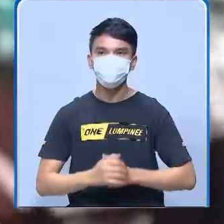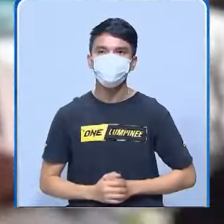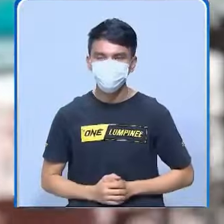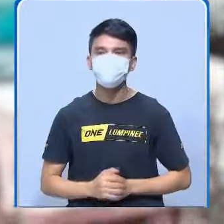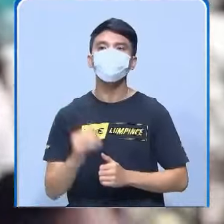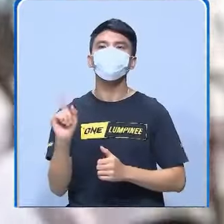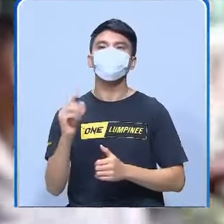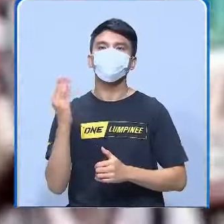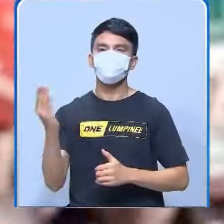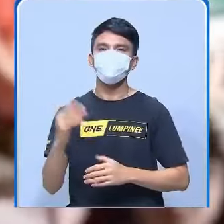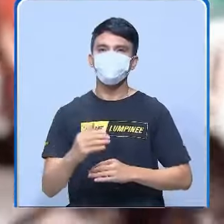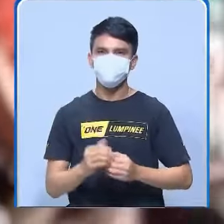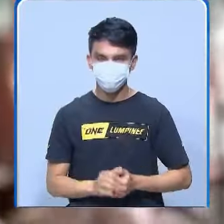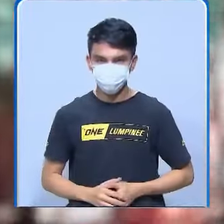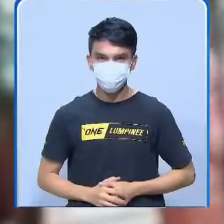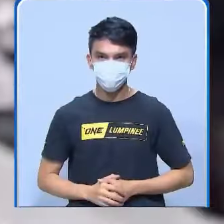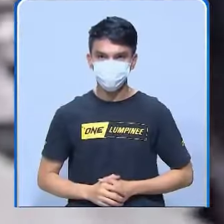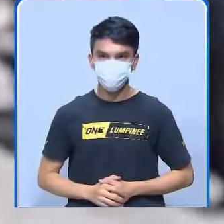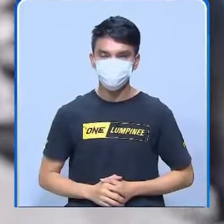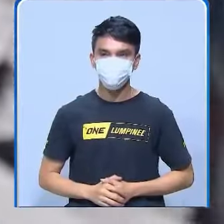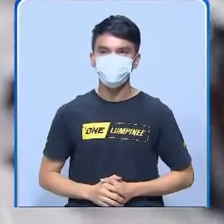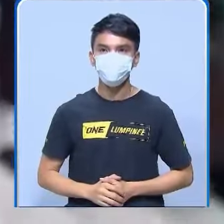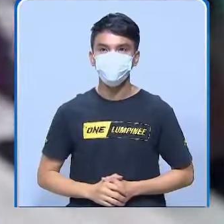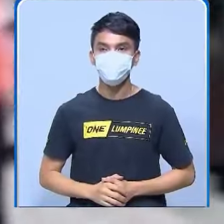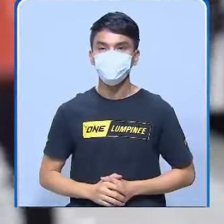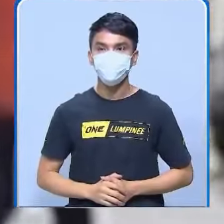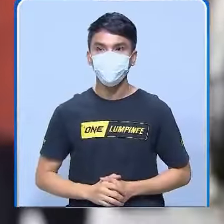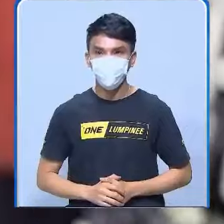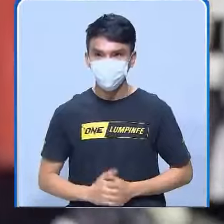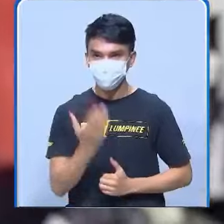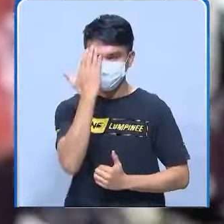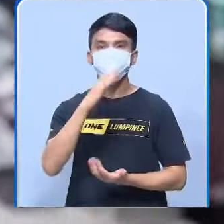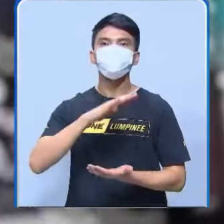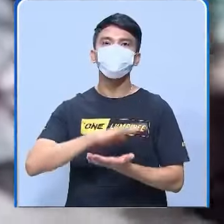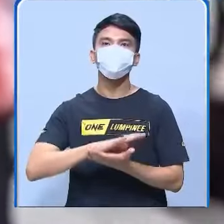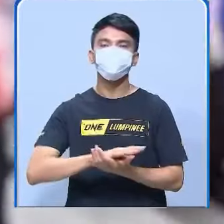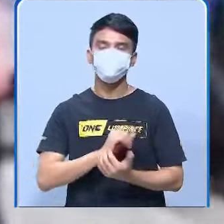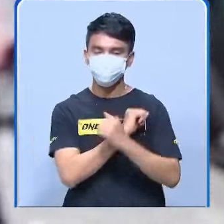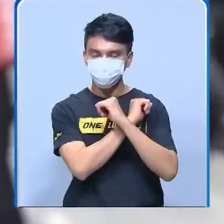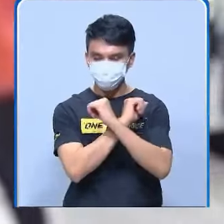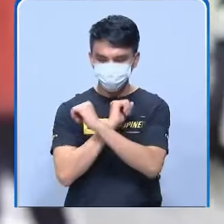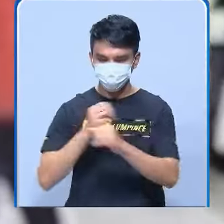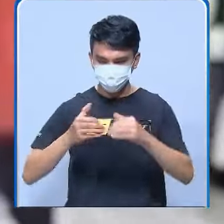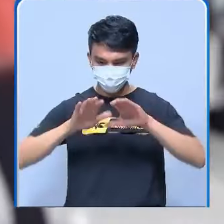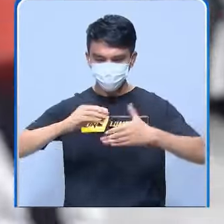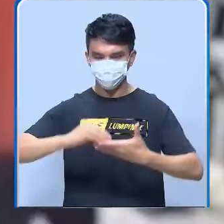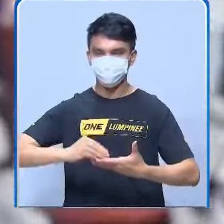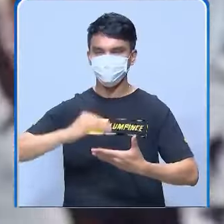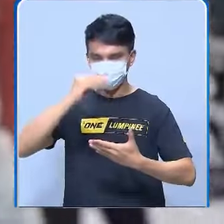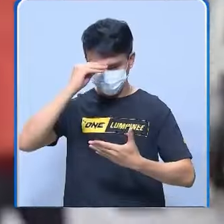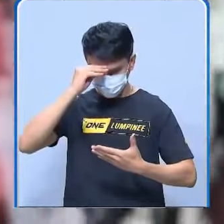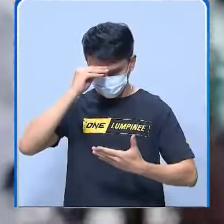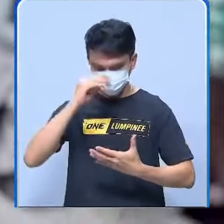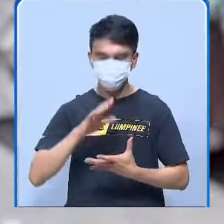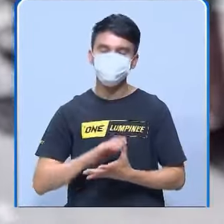บริเวณนี้แหละบริเวณท่ารถเจ้าพรหมที่เพิ่งเกิดเหเหตไปแล้วก็ที่หน้าโรงเรียนด้วยก็ป้องกันกลุ่มนักเรียนกลุ่มนี้เนี่ยจะกลับมา